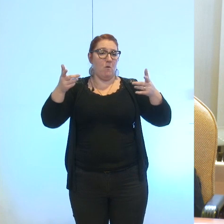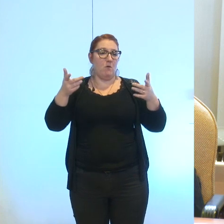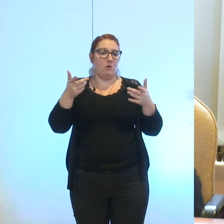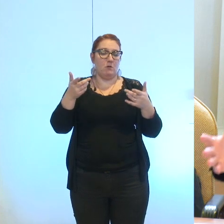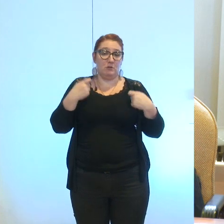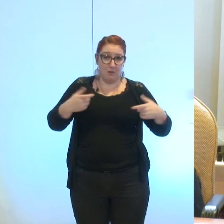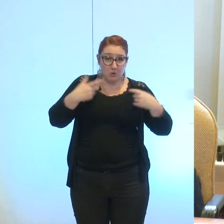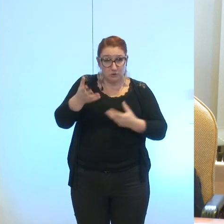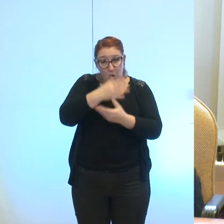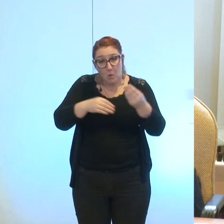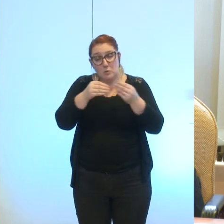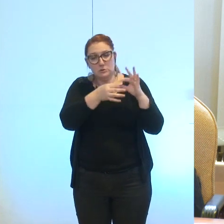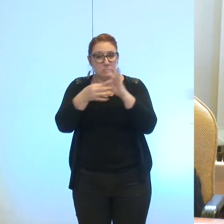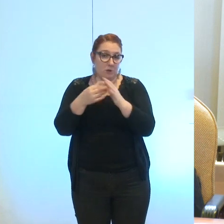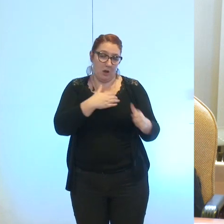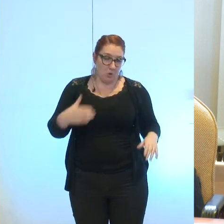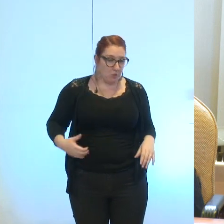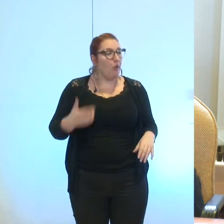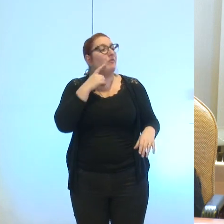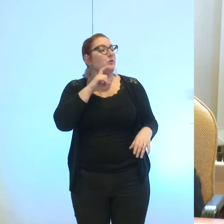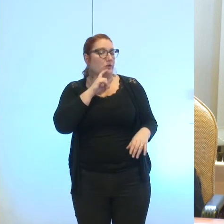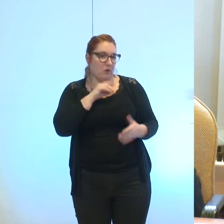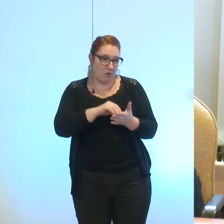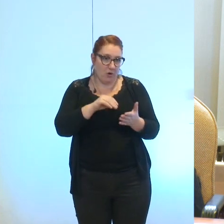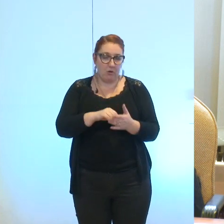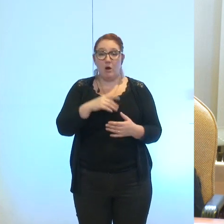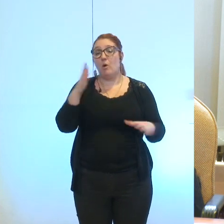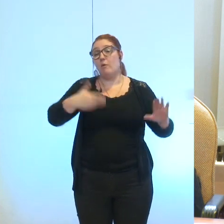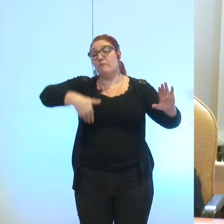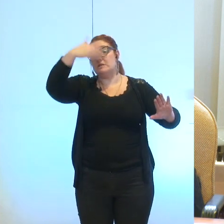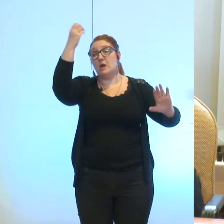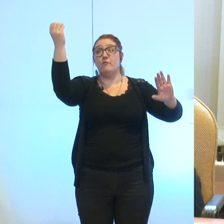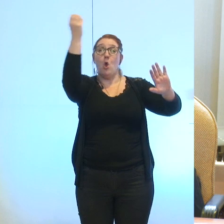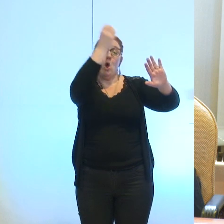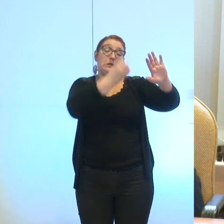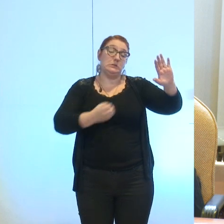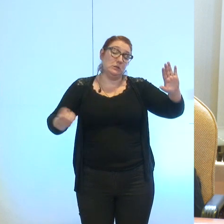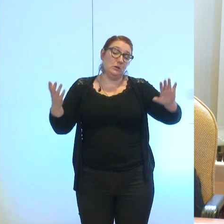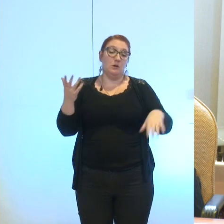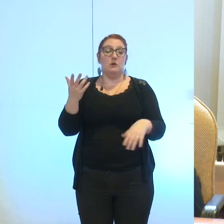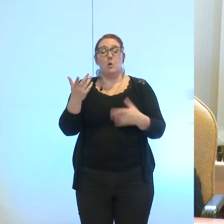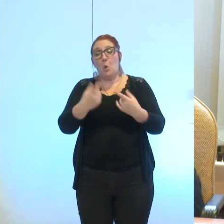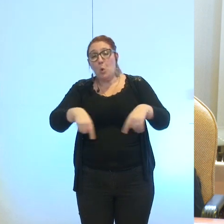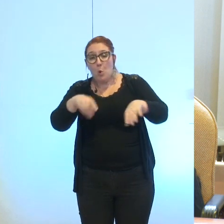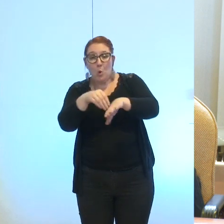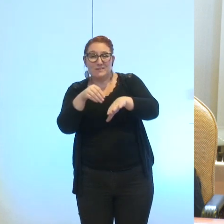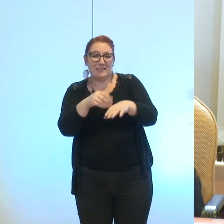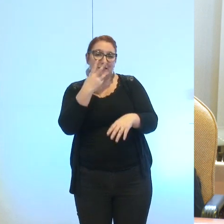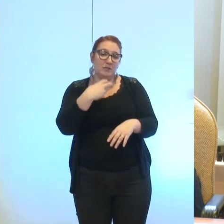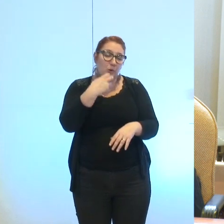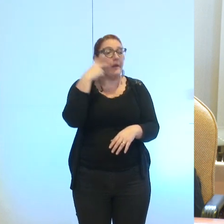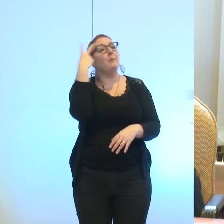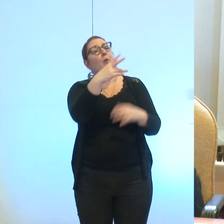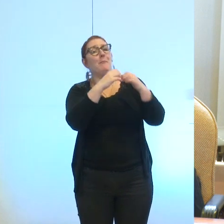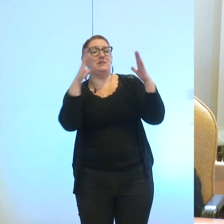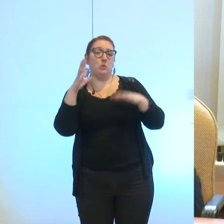commune on en reparlera tout à l'heure encore je ne parle bien sûr pas du fleurissement des façades vos conseil des citoyens sans oublier vos maisons de quartier qui se